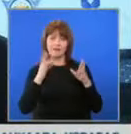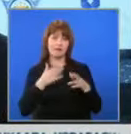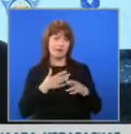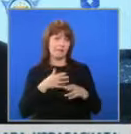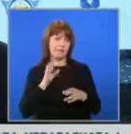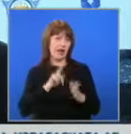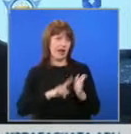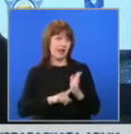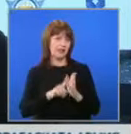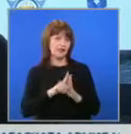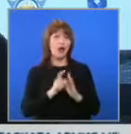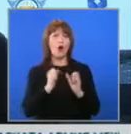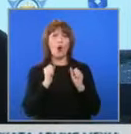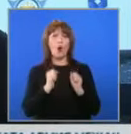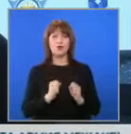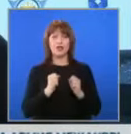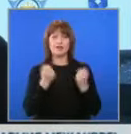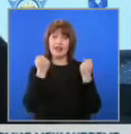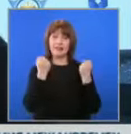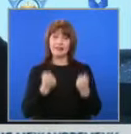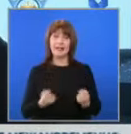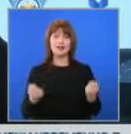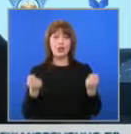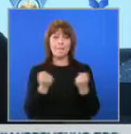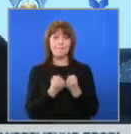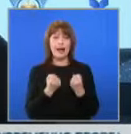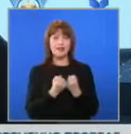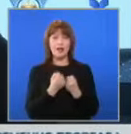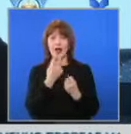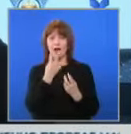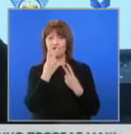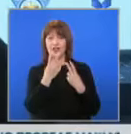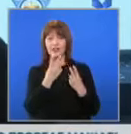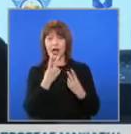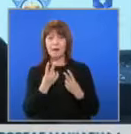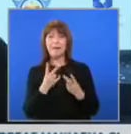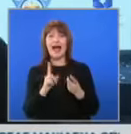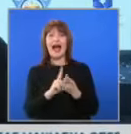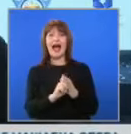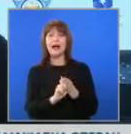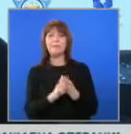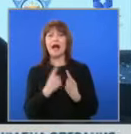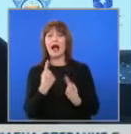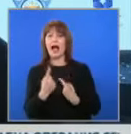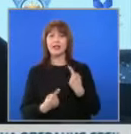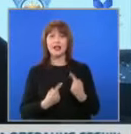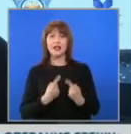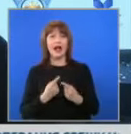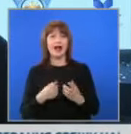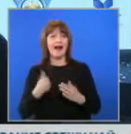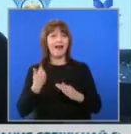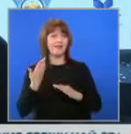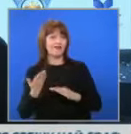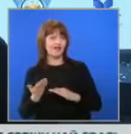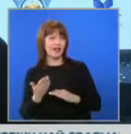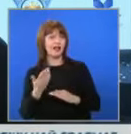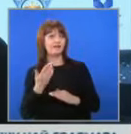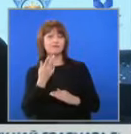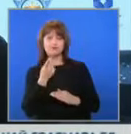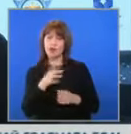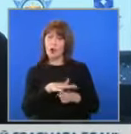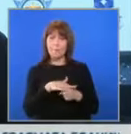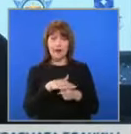резултати. Очаквам тежки матчове, ако бъда честен. Сега видяхме, Карабак играха навънка с Леврико, занима 4-5 националната Азербайджан,